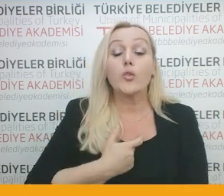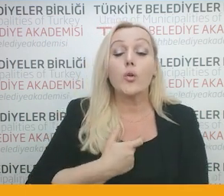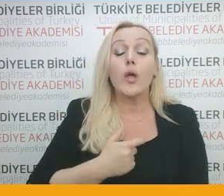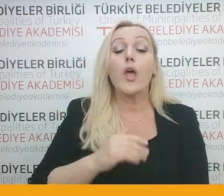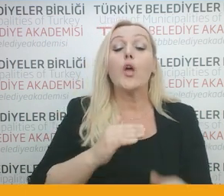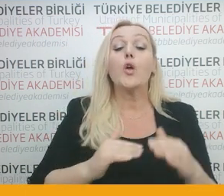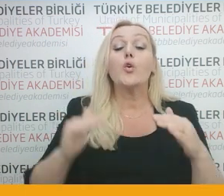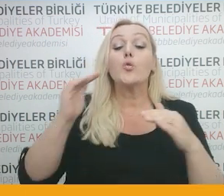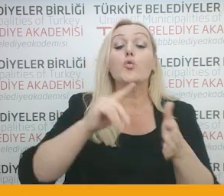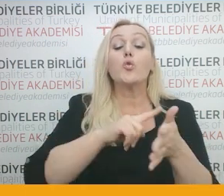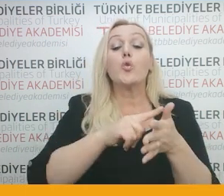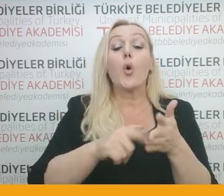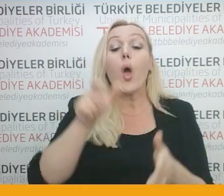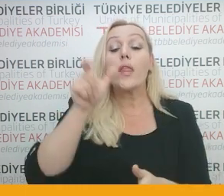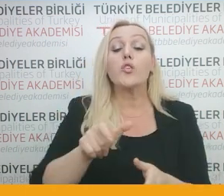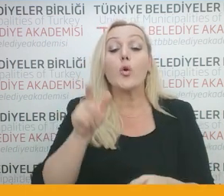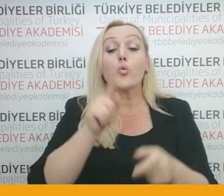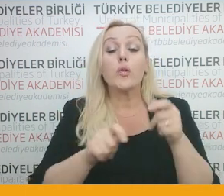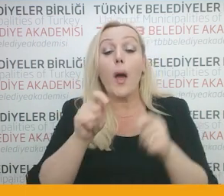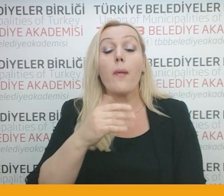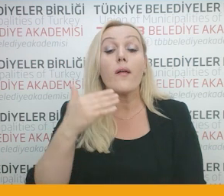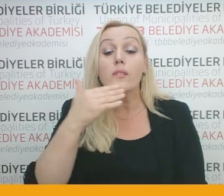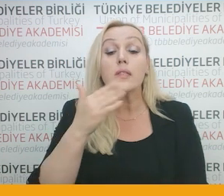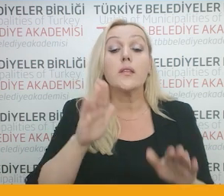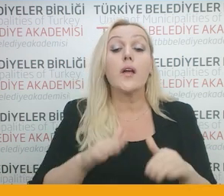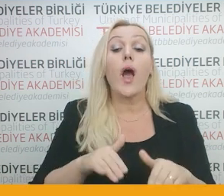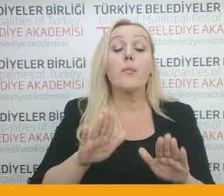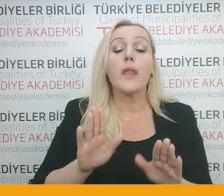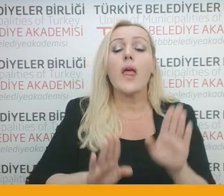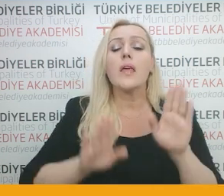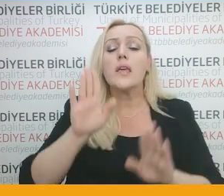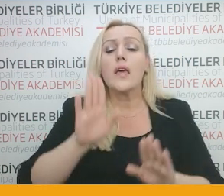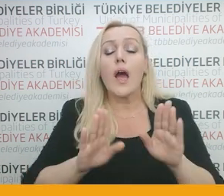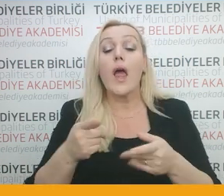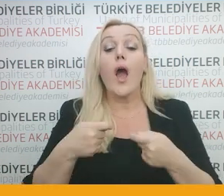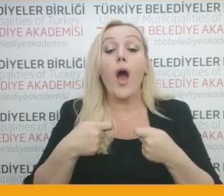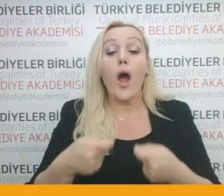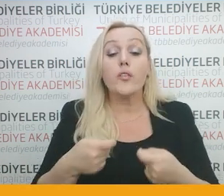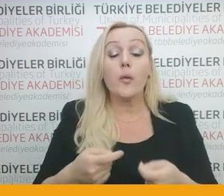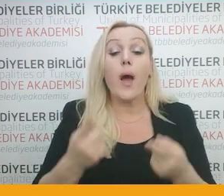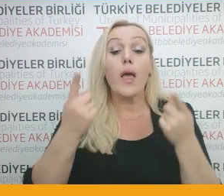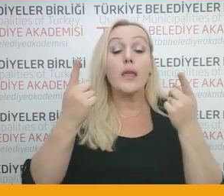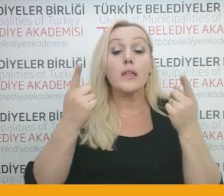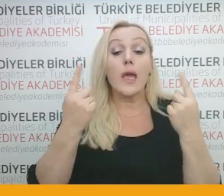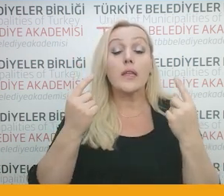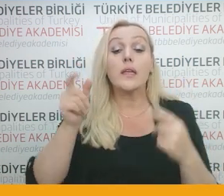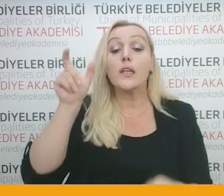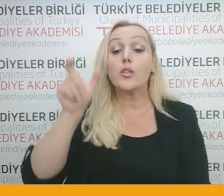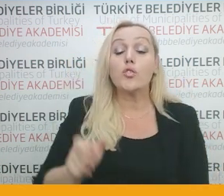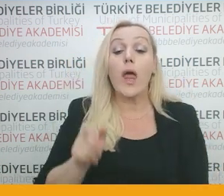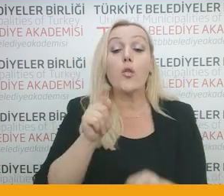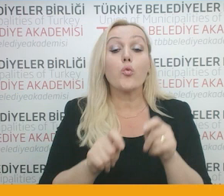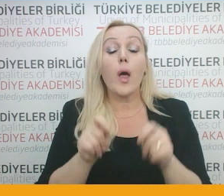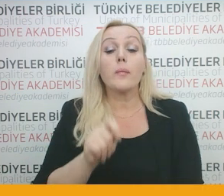üst yöneticiler tarafından kullanma imkanı kalmadı. Dolayısıyla ihale yetkisi sıfatının da harcama yetkilileri tarafından kullanılması gerekmektedir.